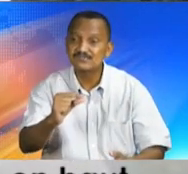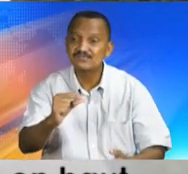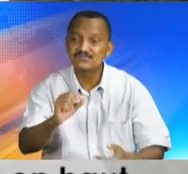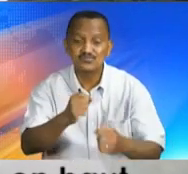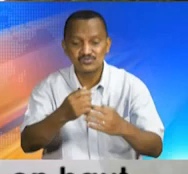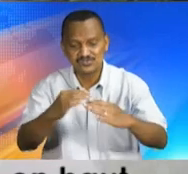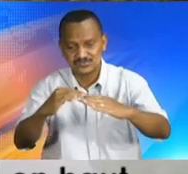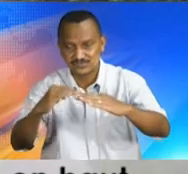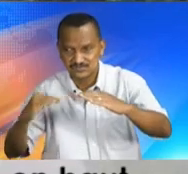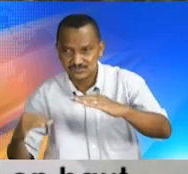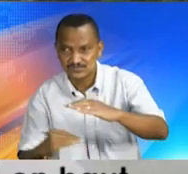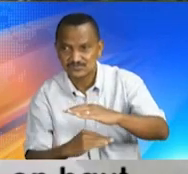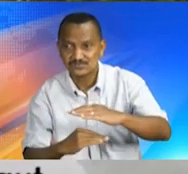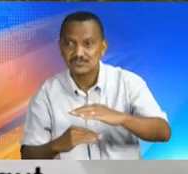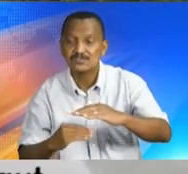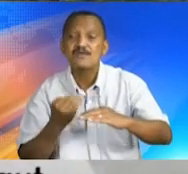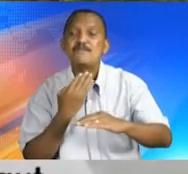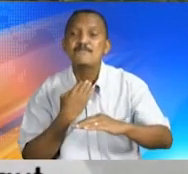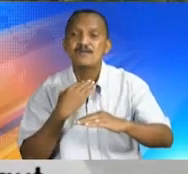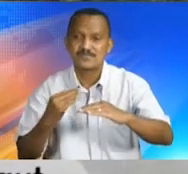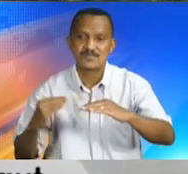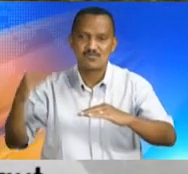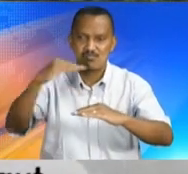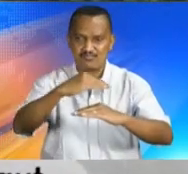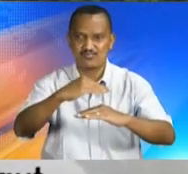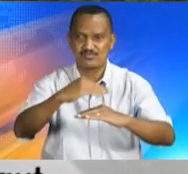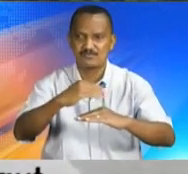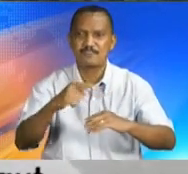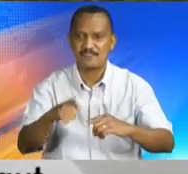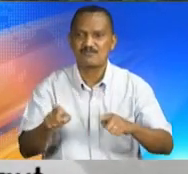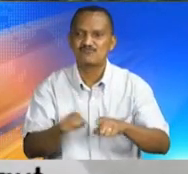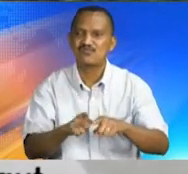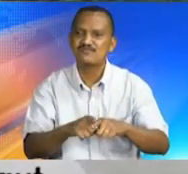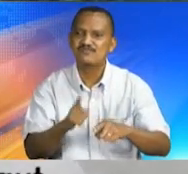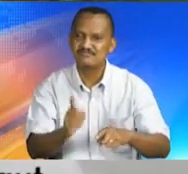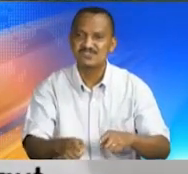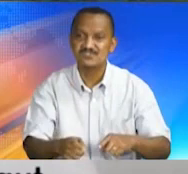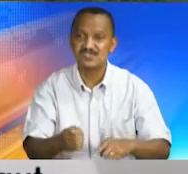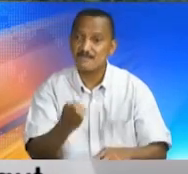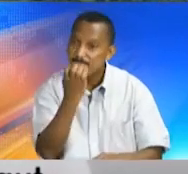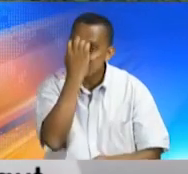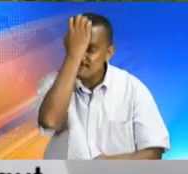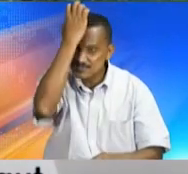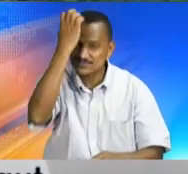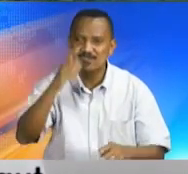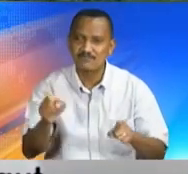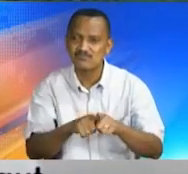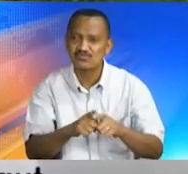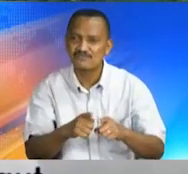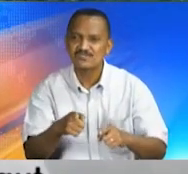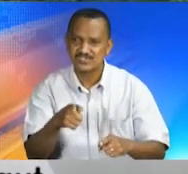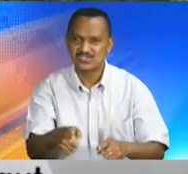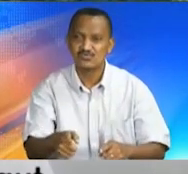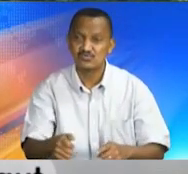ambany zany ny zanany dia aty ambony ny mamy. Noho ity zavatra ity zany manakana an'le mpanjakany tsy anatodiny ambony. Misy karazany manko ny vata tantely fa ny